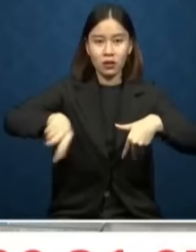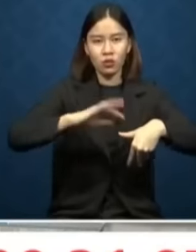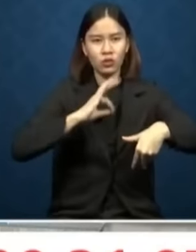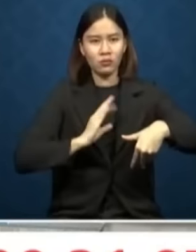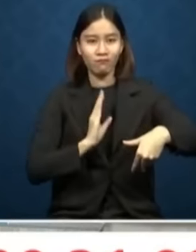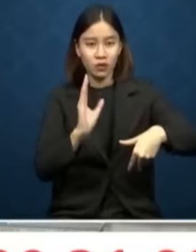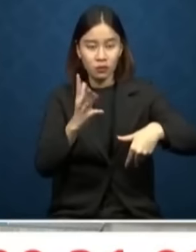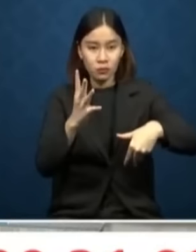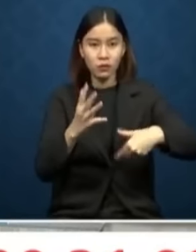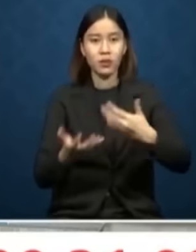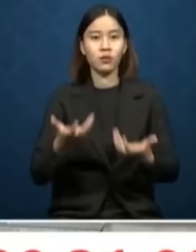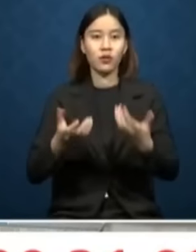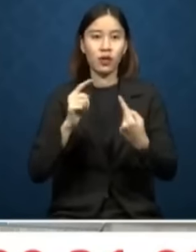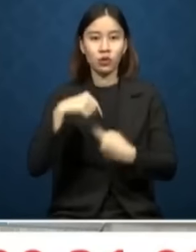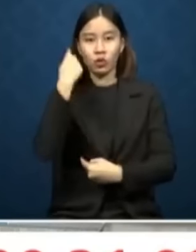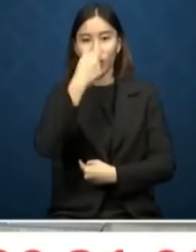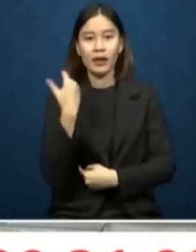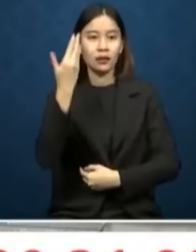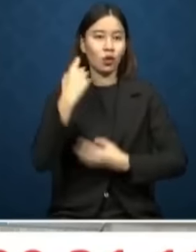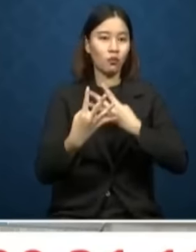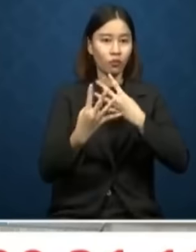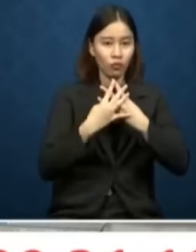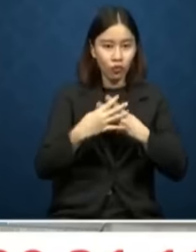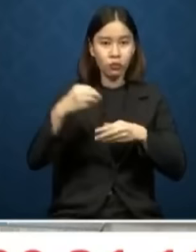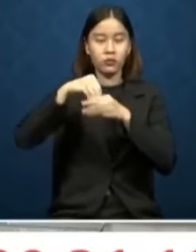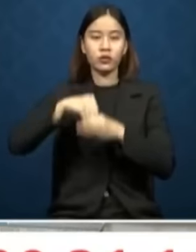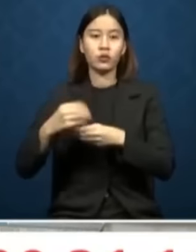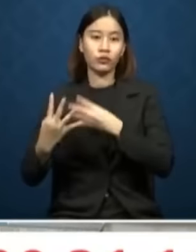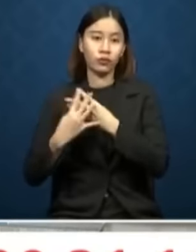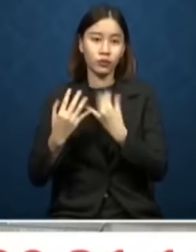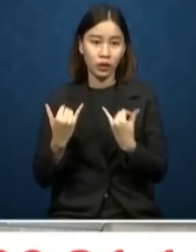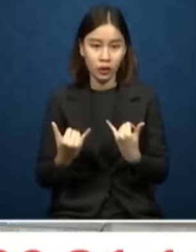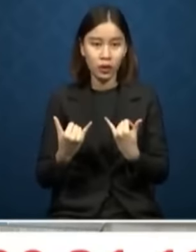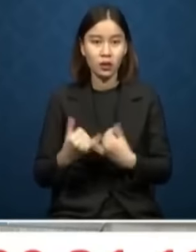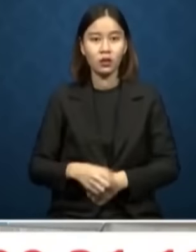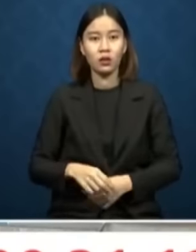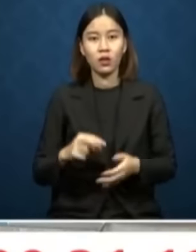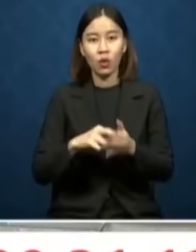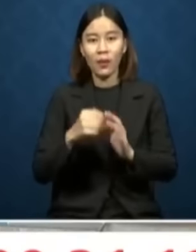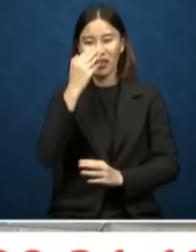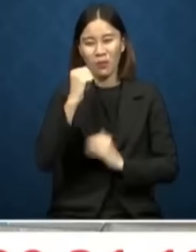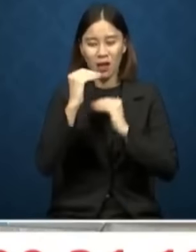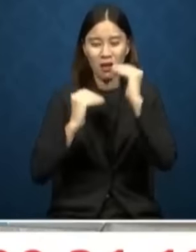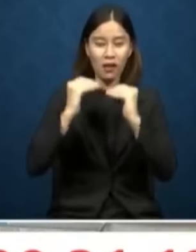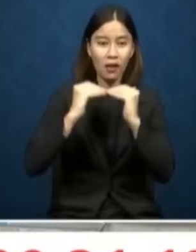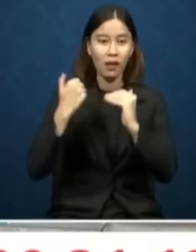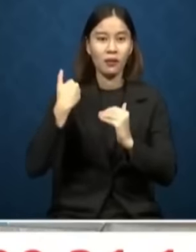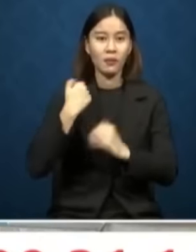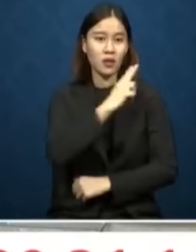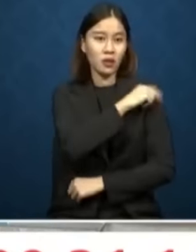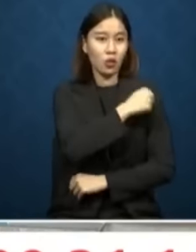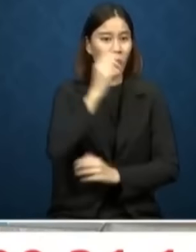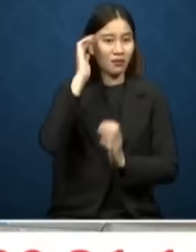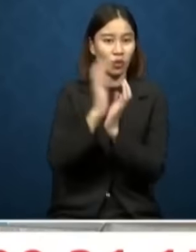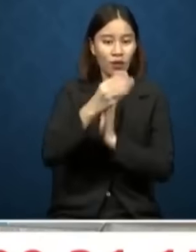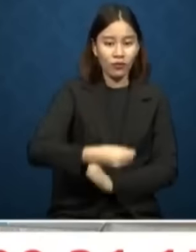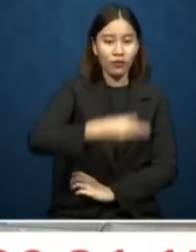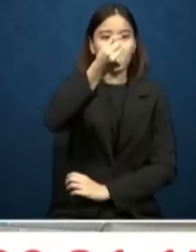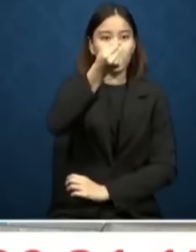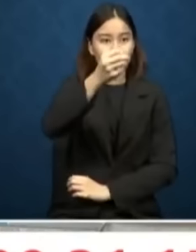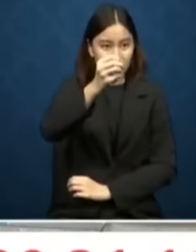รมสำหรับคนที่เขาเคยติดคุกและยังติดคุกอยู่เขาไม่ได้แบบนี้บ้างเขาไม่ได้ไปอยู่โรงพยาบาลตำรวจชั้น14ห้